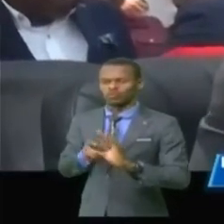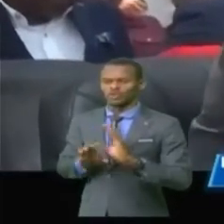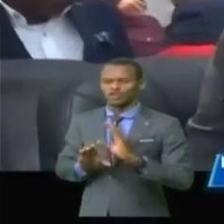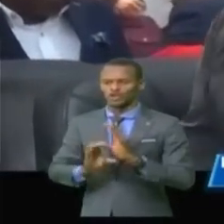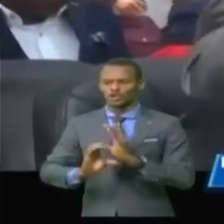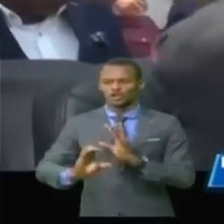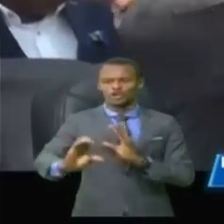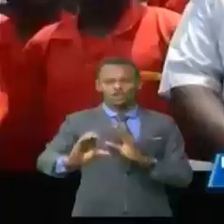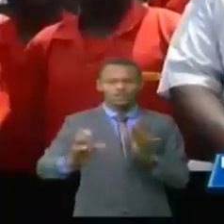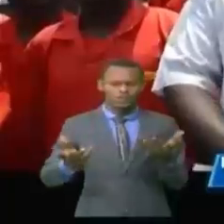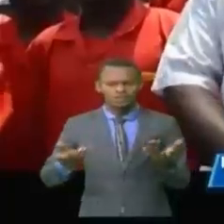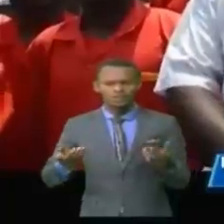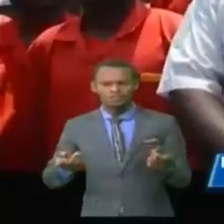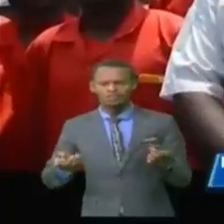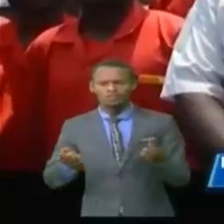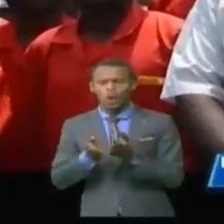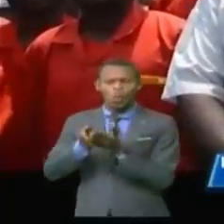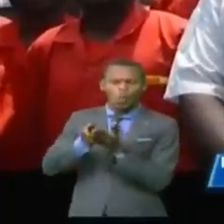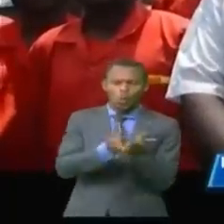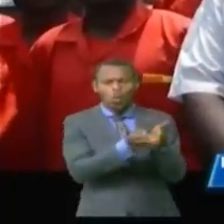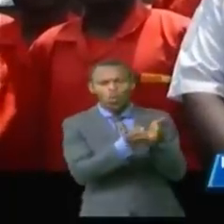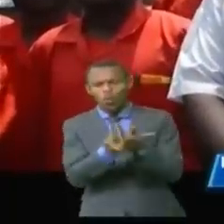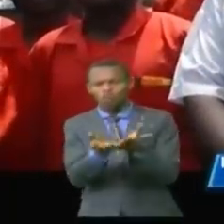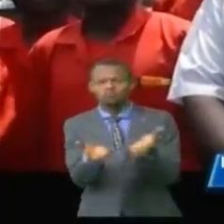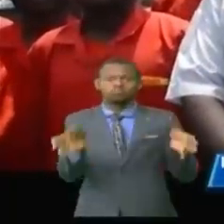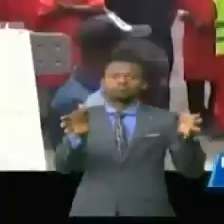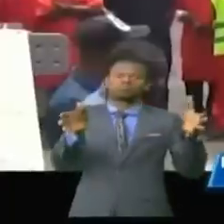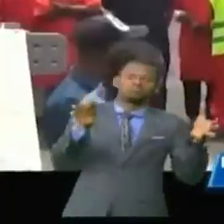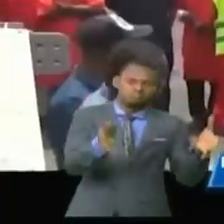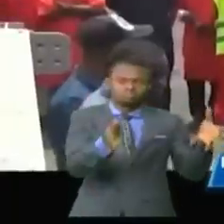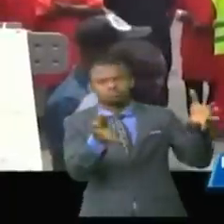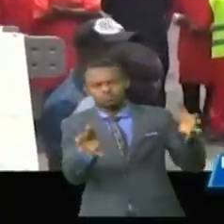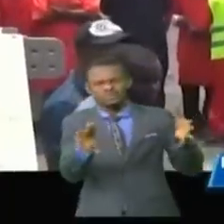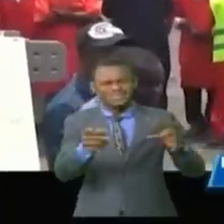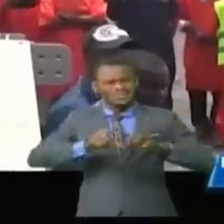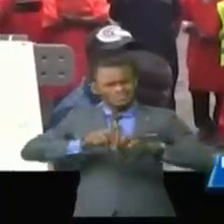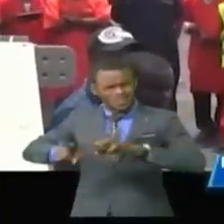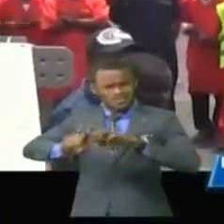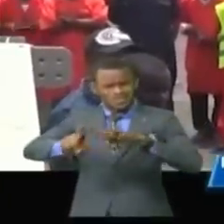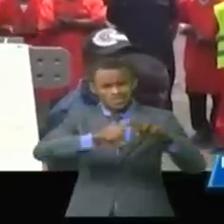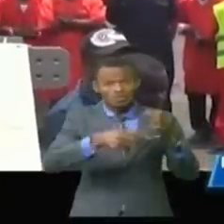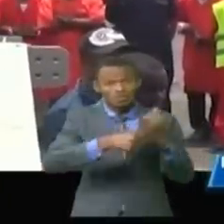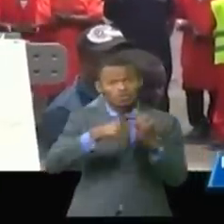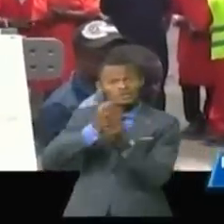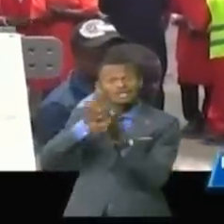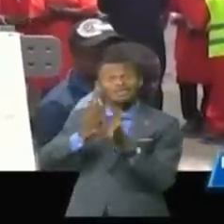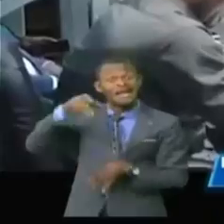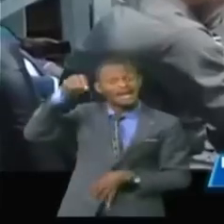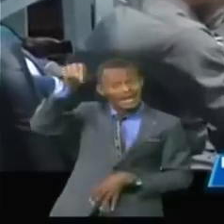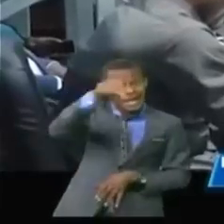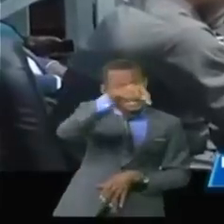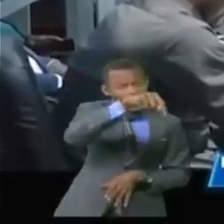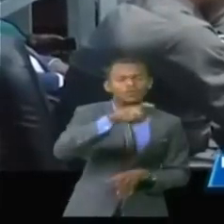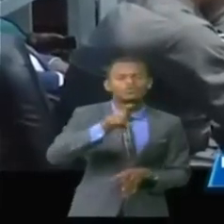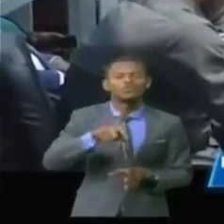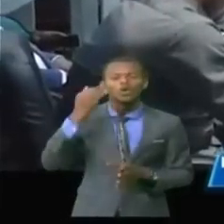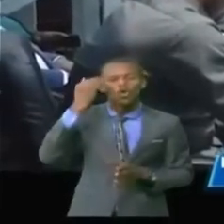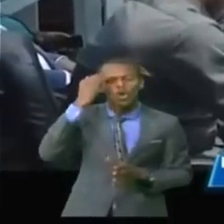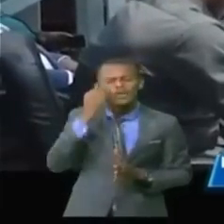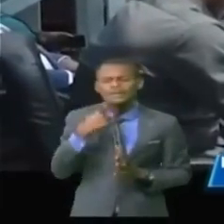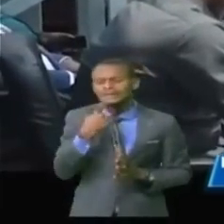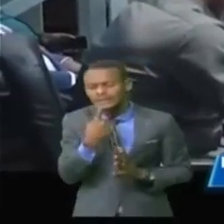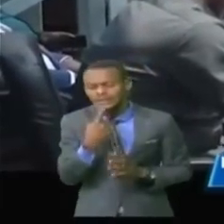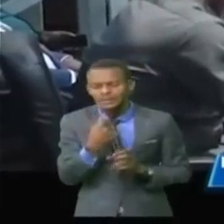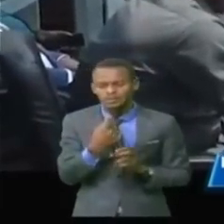Kilali Kombo. À travers ces gestes simples mais pleins de signification, le ministre des Transports, Voies de Communication et des Enclavements